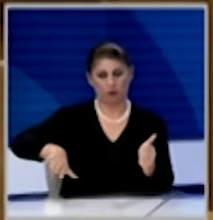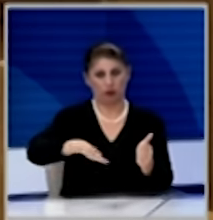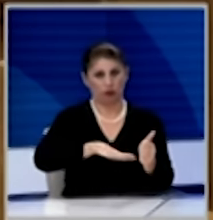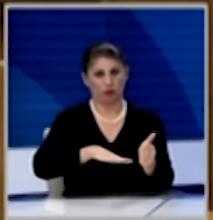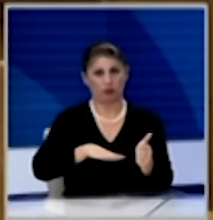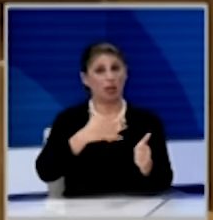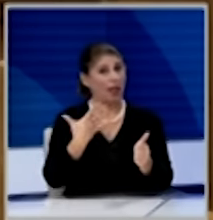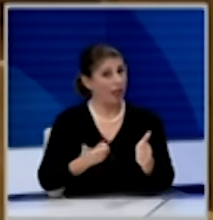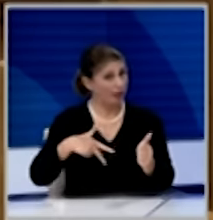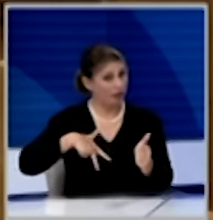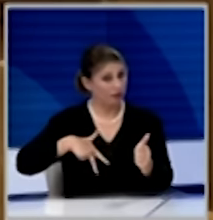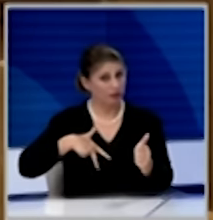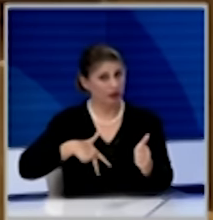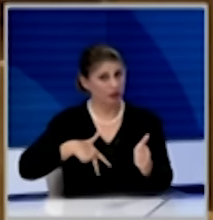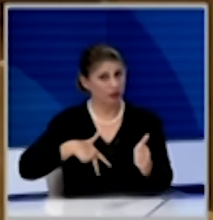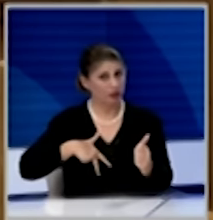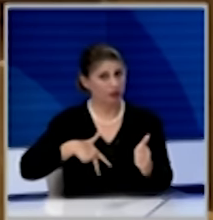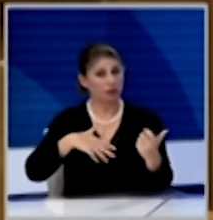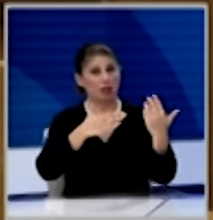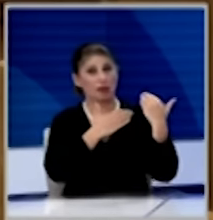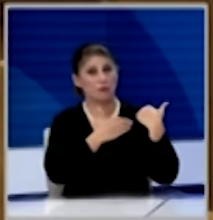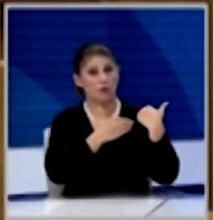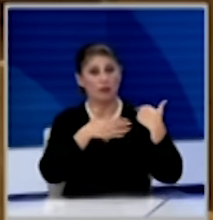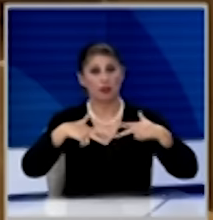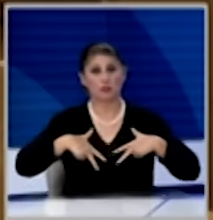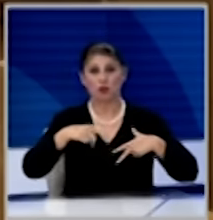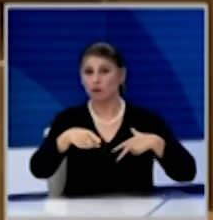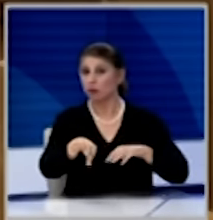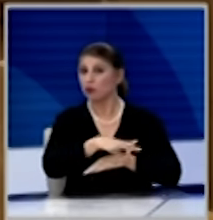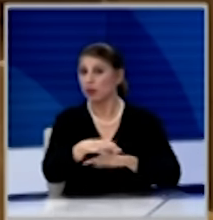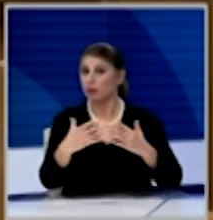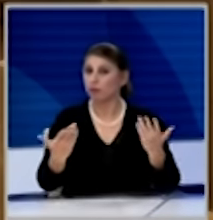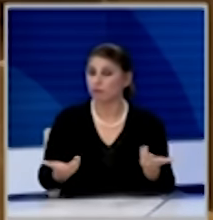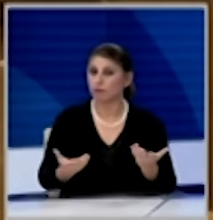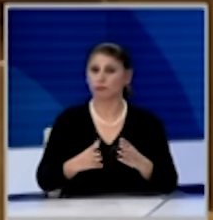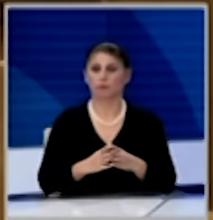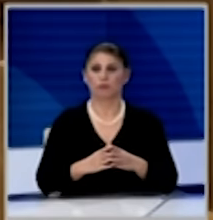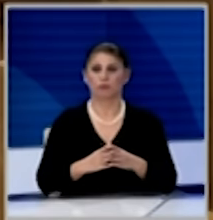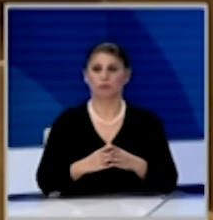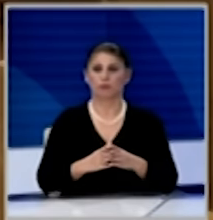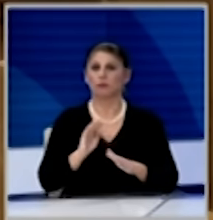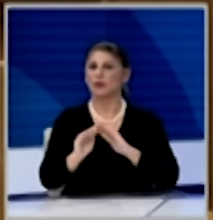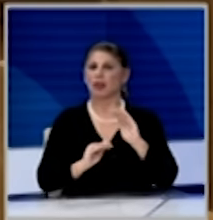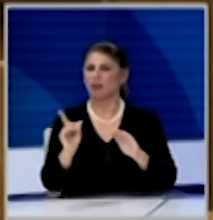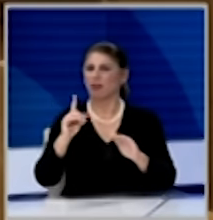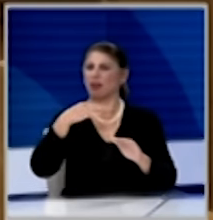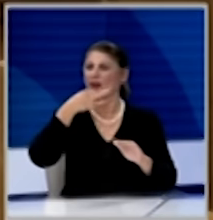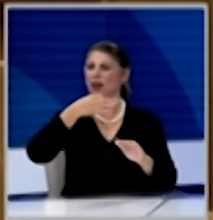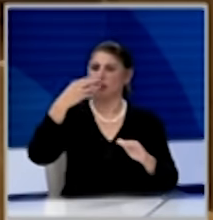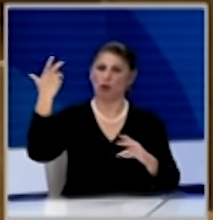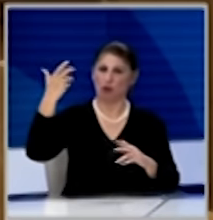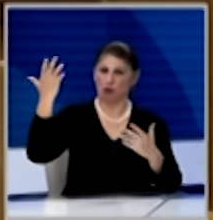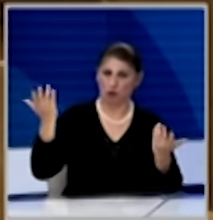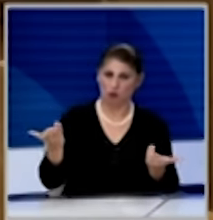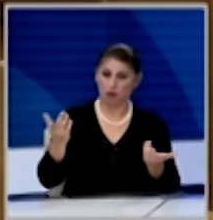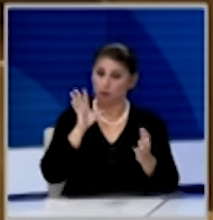έχει η κυβέρνησή σας τα αρμόδια υπουργία σας σας τέτοιο σχέδιο το ερώτημα δεν είναι ρητορικό είναι